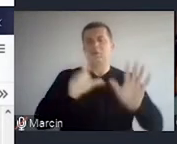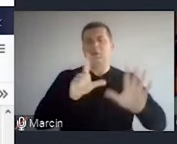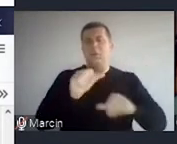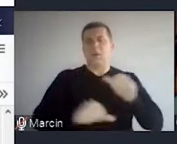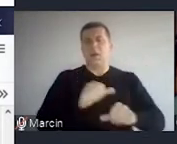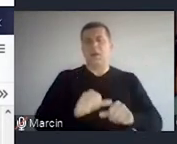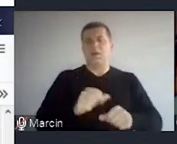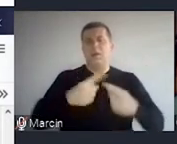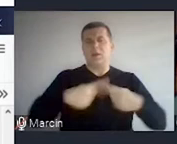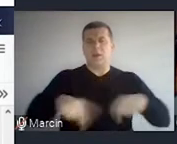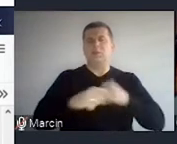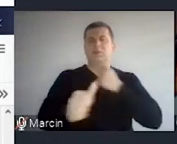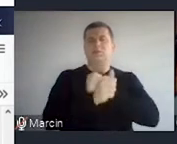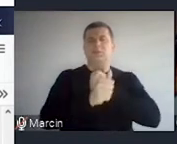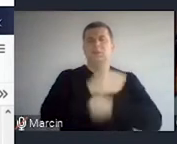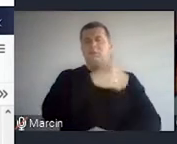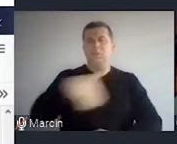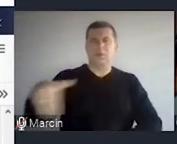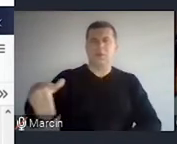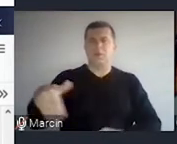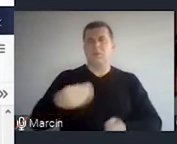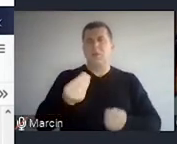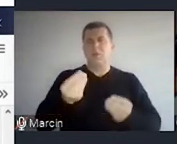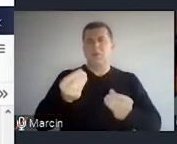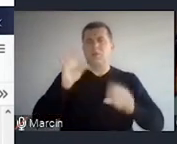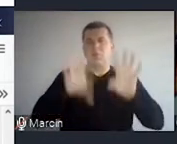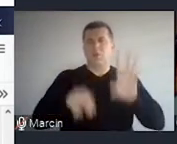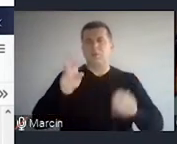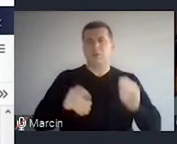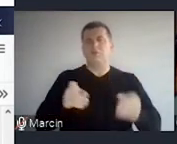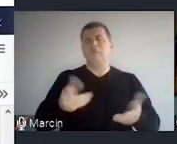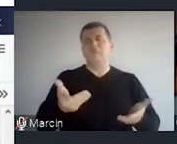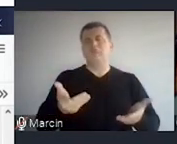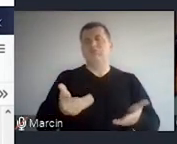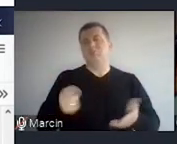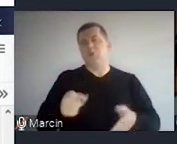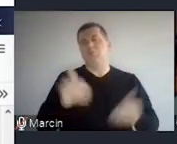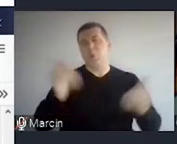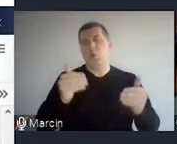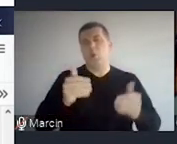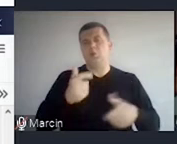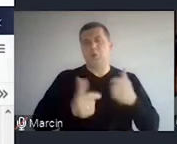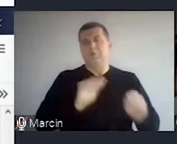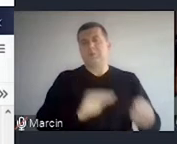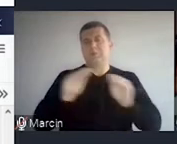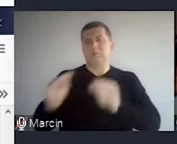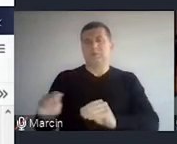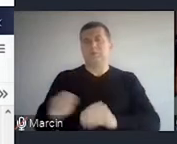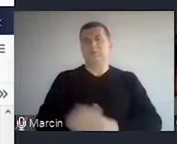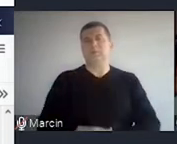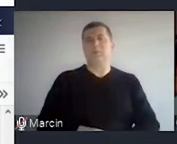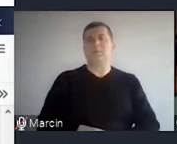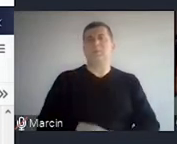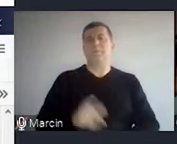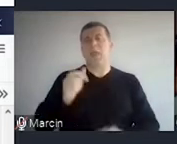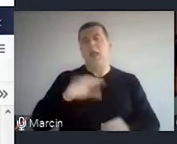ponad 160 milionów budżetu. W związku z tym no, tego typu projekty można przekładać na metody uproszczone. Natomiast